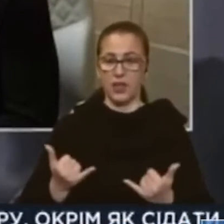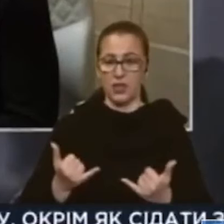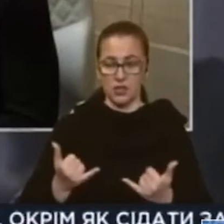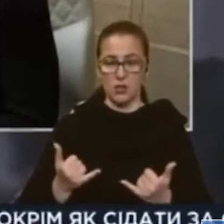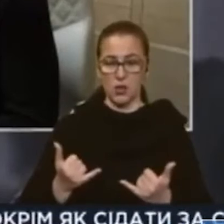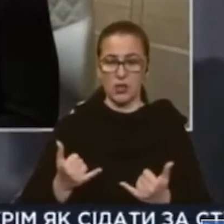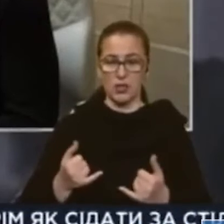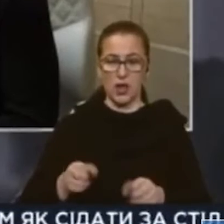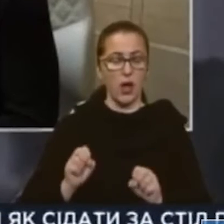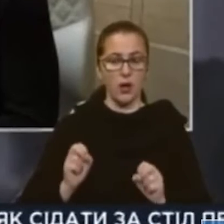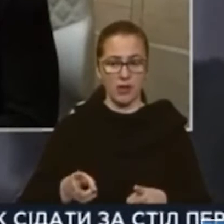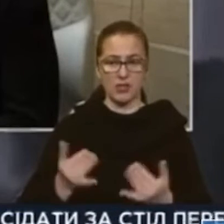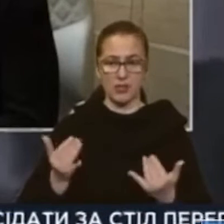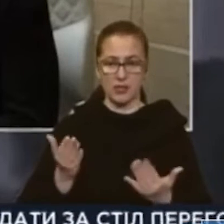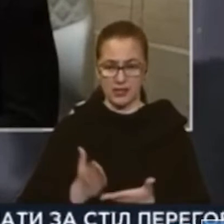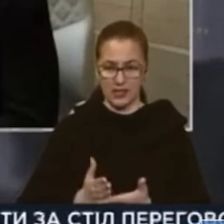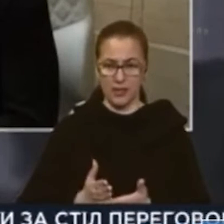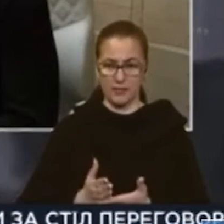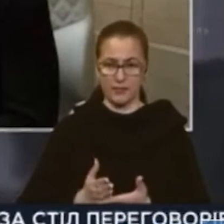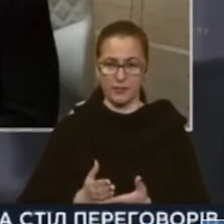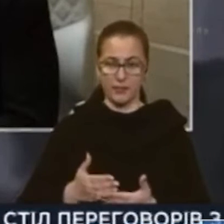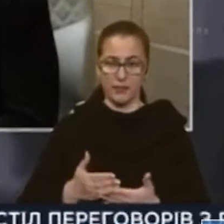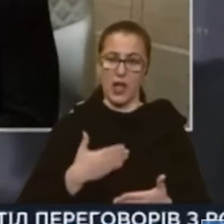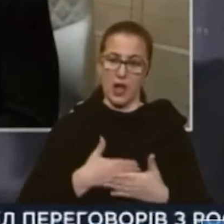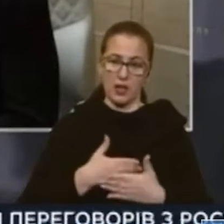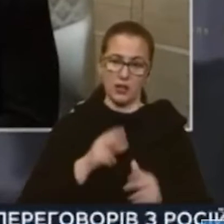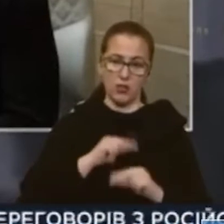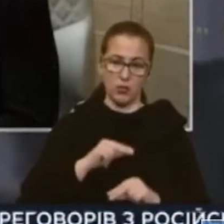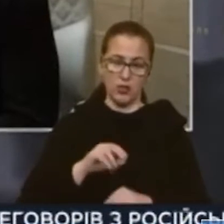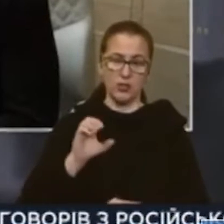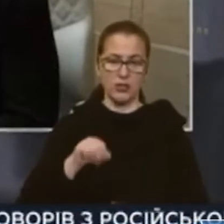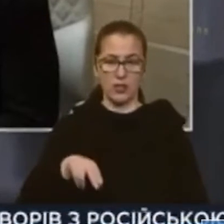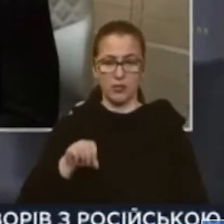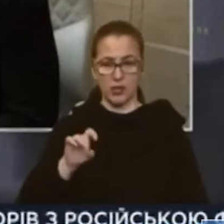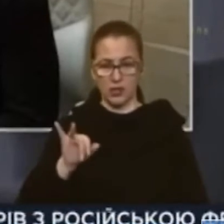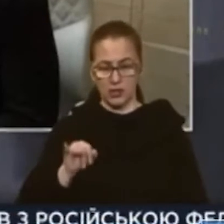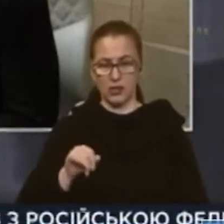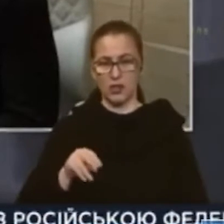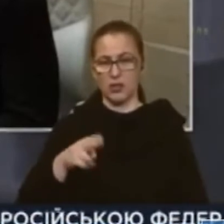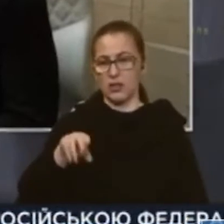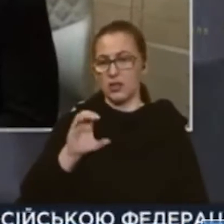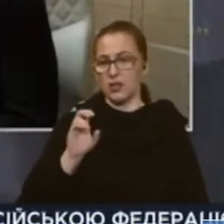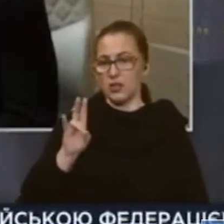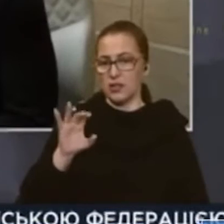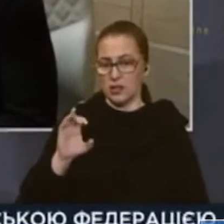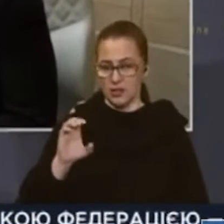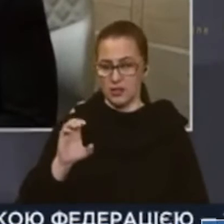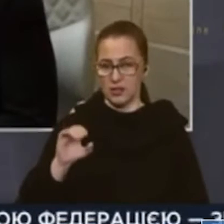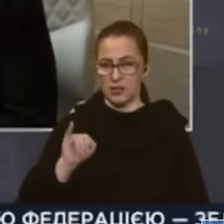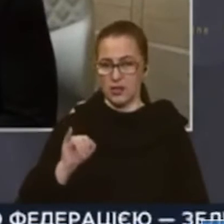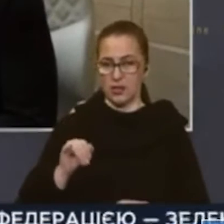сьогоднішній день небезпека безперечно є, і активно працюють і сапери ДСНС,